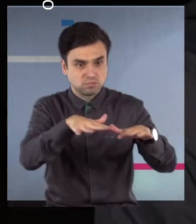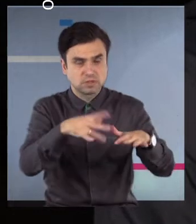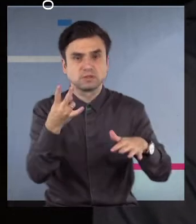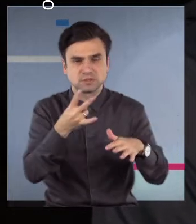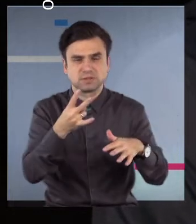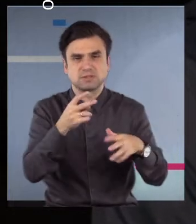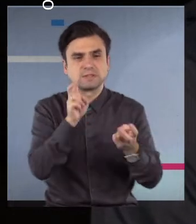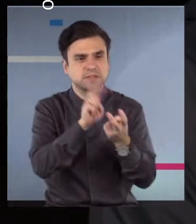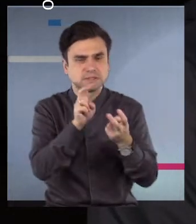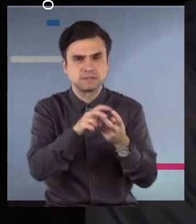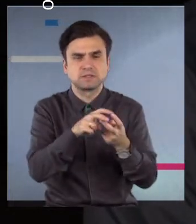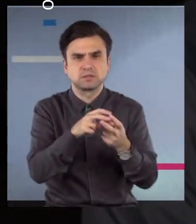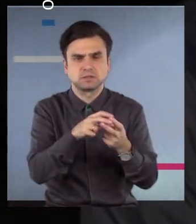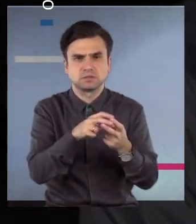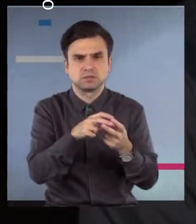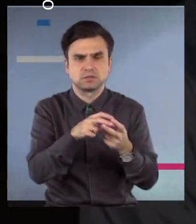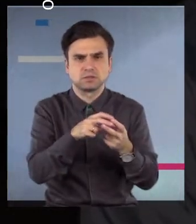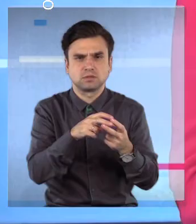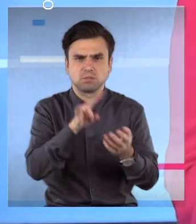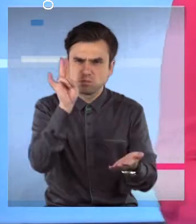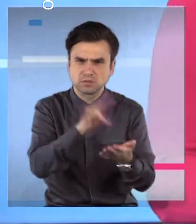системно время для решения вопроса.